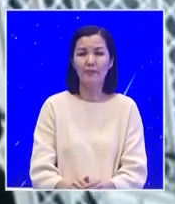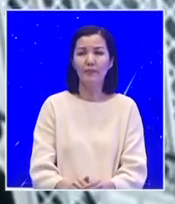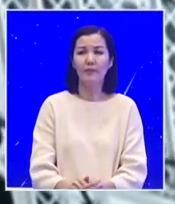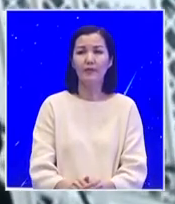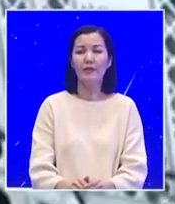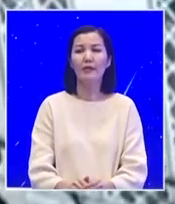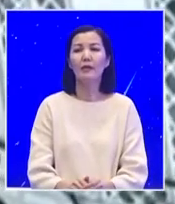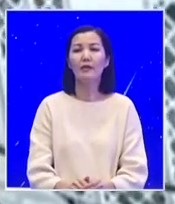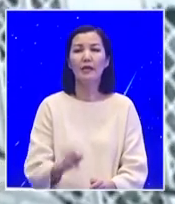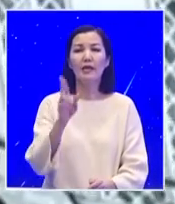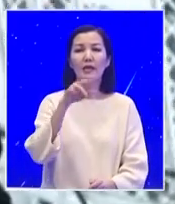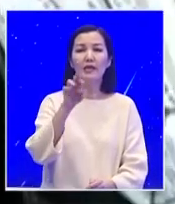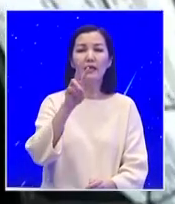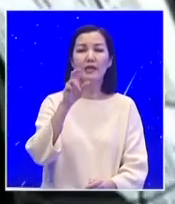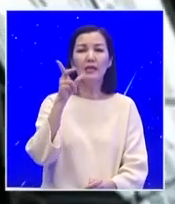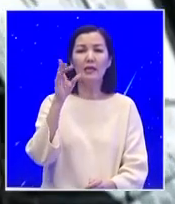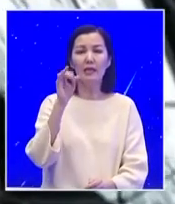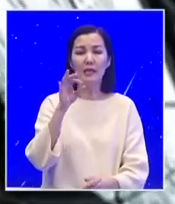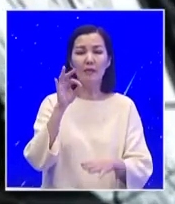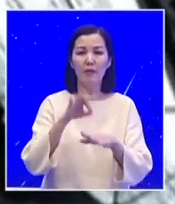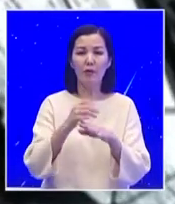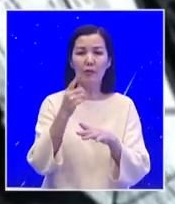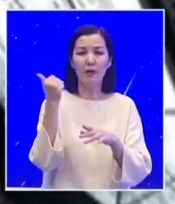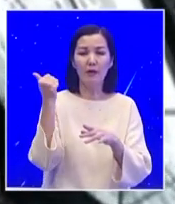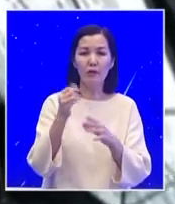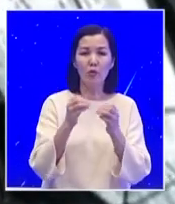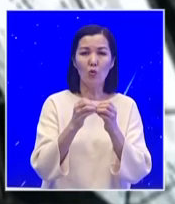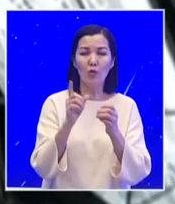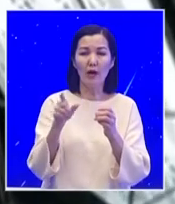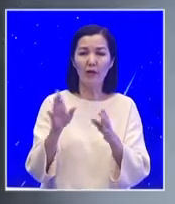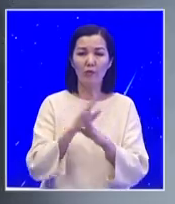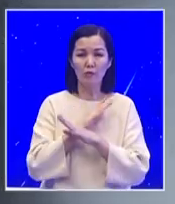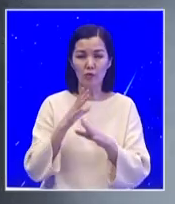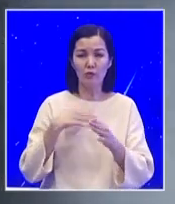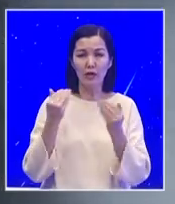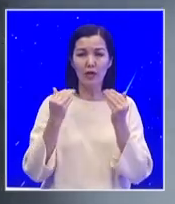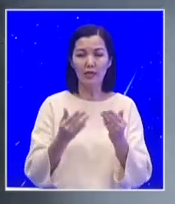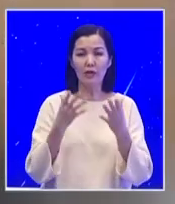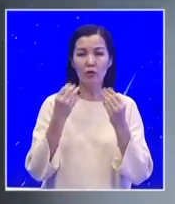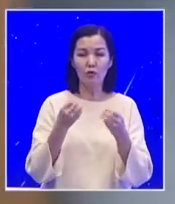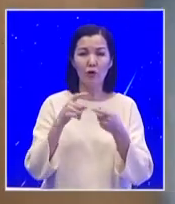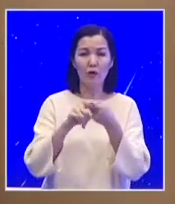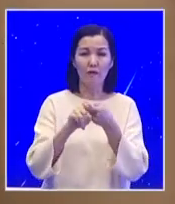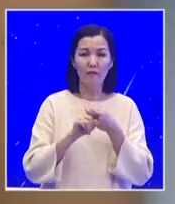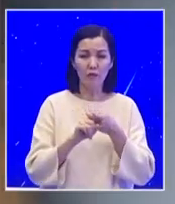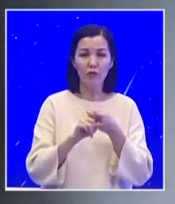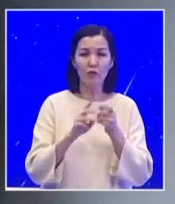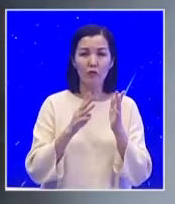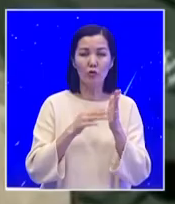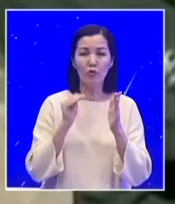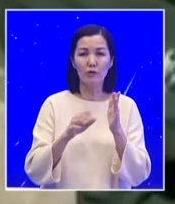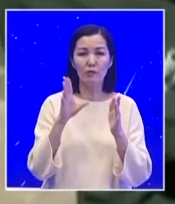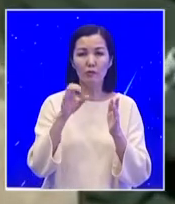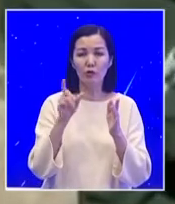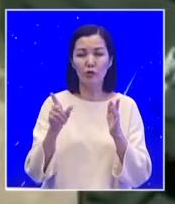Боливияда денге безгегі өршіп тұр. Бұл дерттен бір апта ішінде 10 адам көз жұмған. Қазіргі уақытта вирусты жұқтырғандар санап